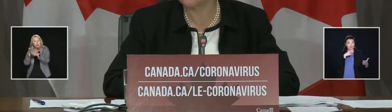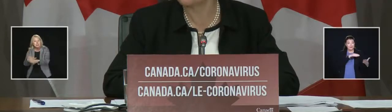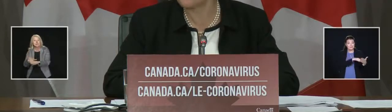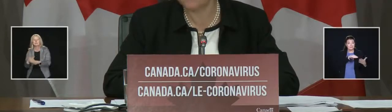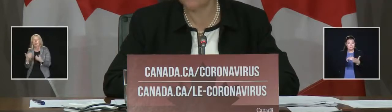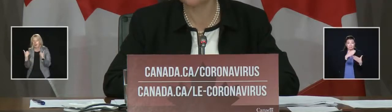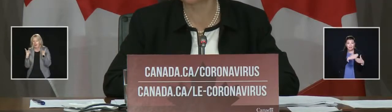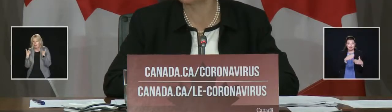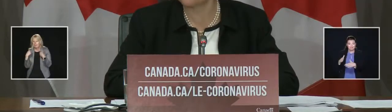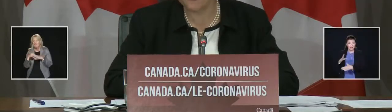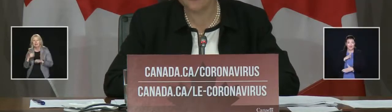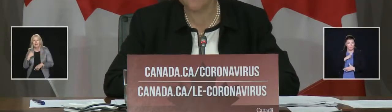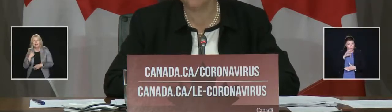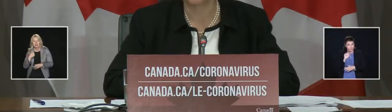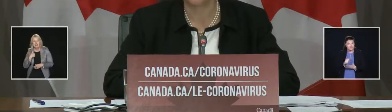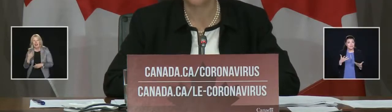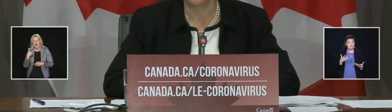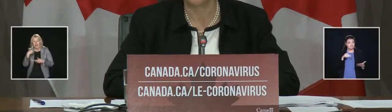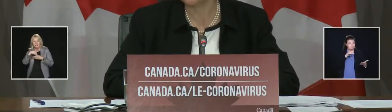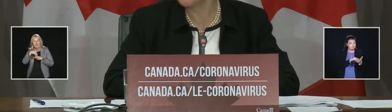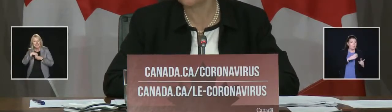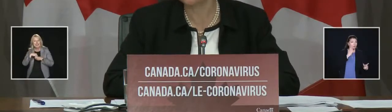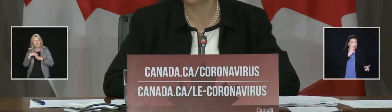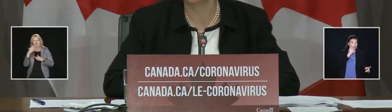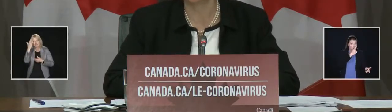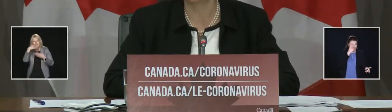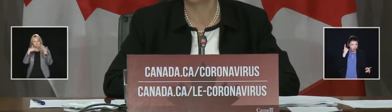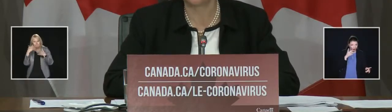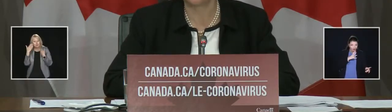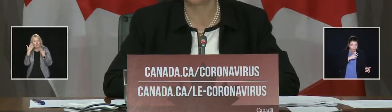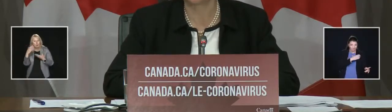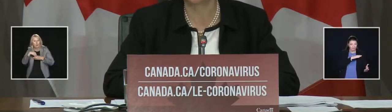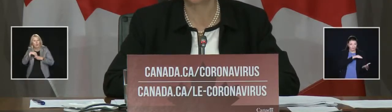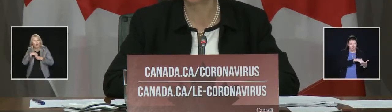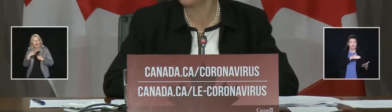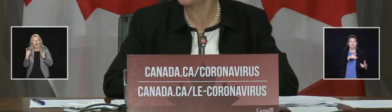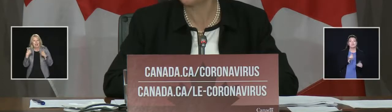Canada. Il existe aussi des préjugés